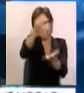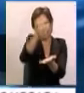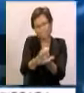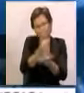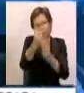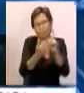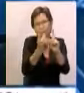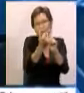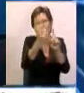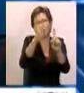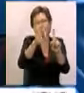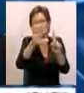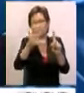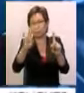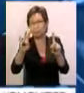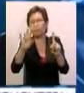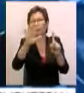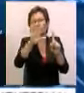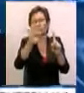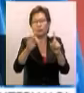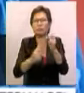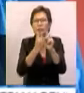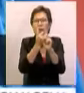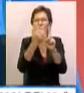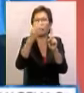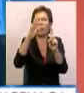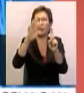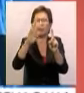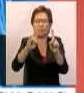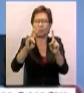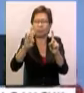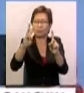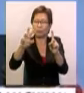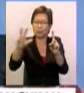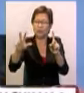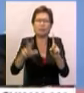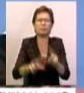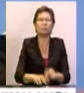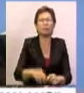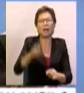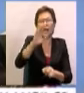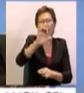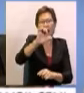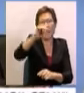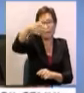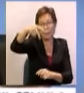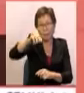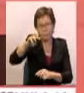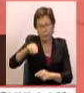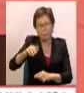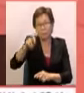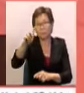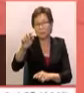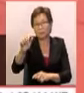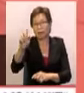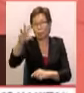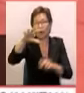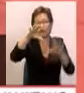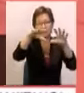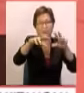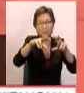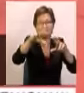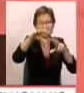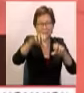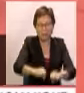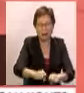Imigresen 1959, 1963 dan Akta Kawalan Bekalan. Setakat ini, Maritim Malaysia Tawau berjaya menahan 22 kes tangkapan di